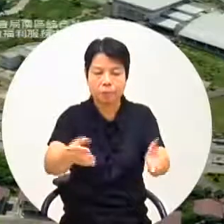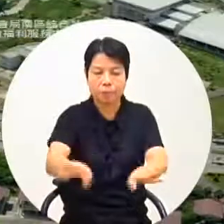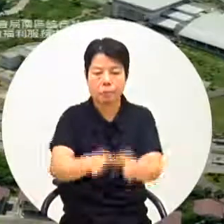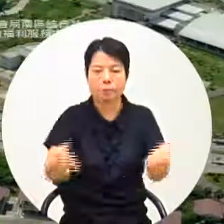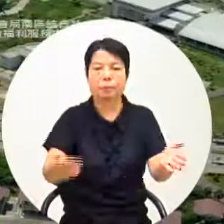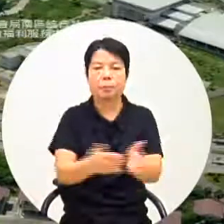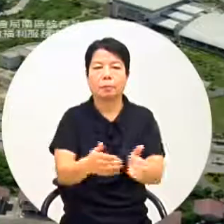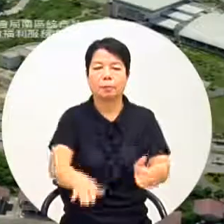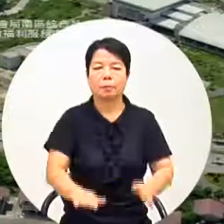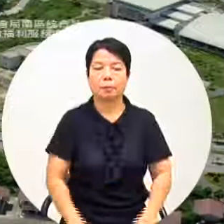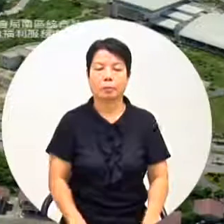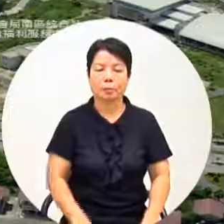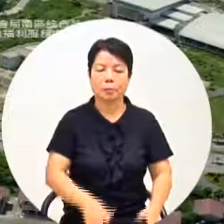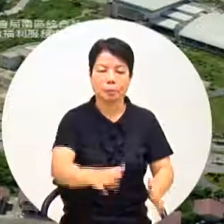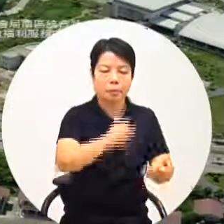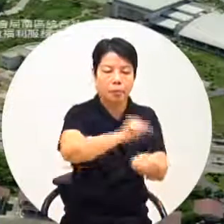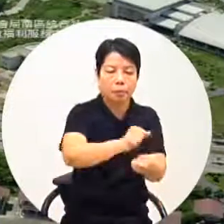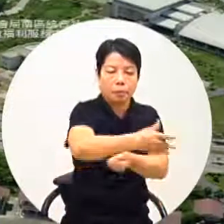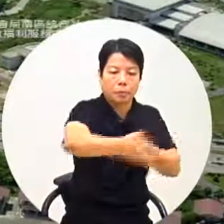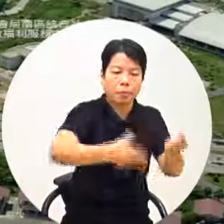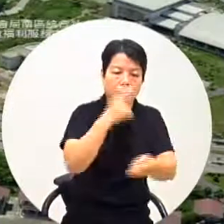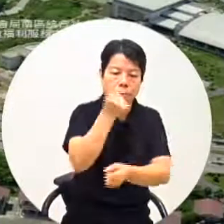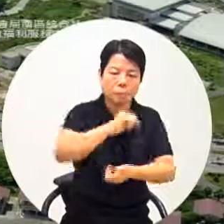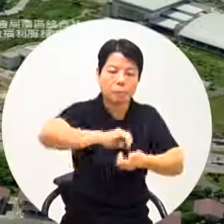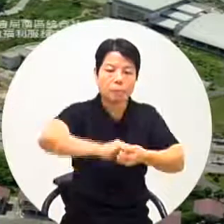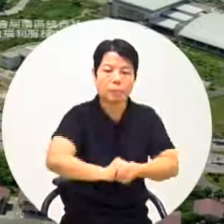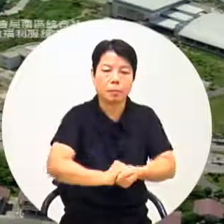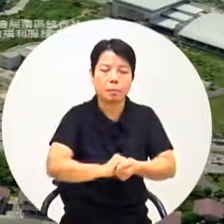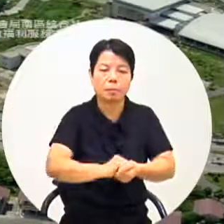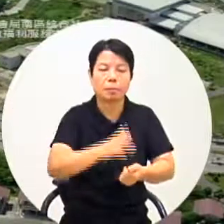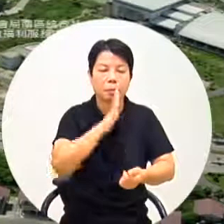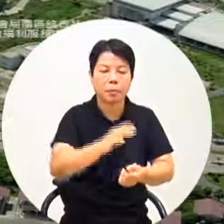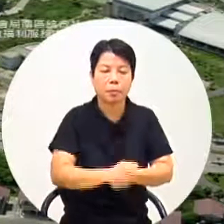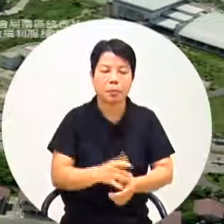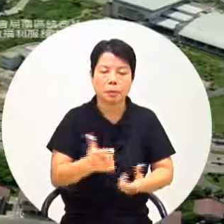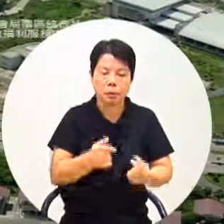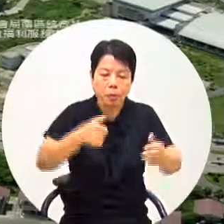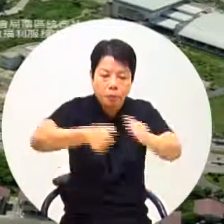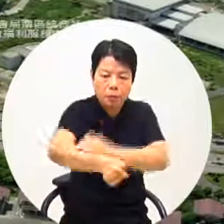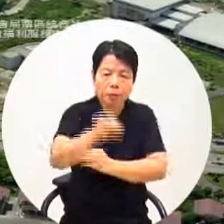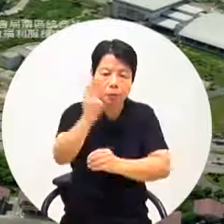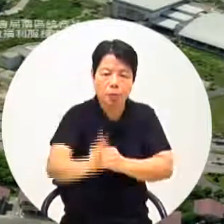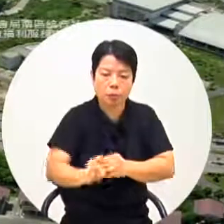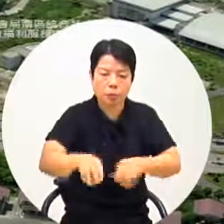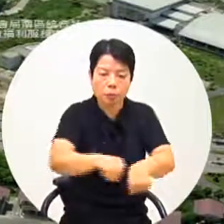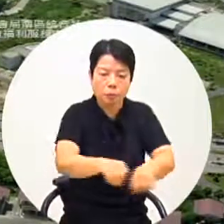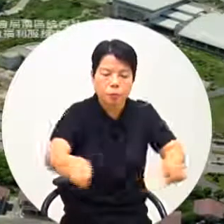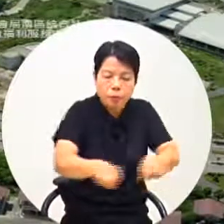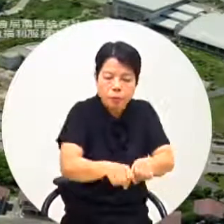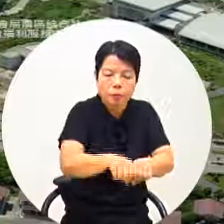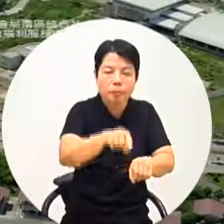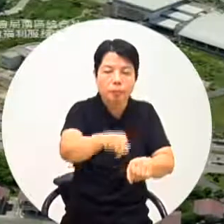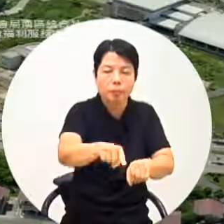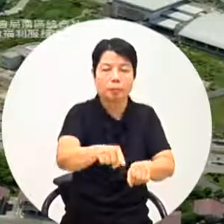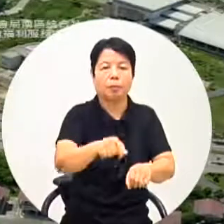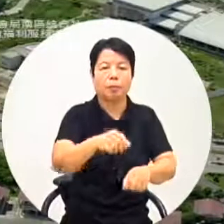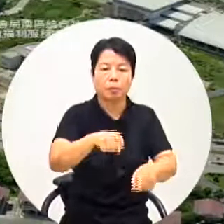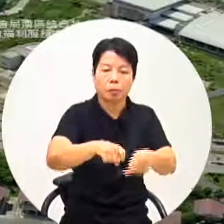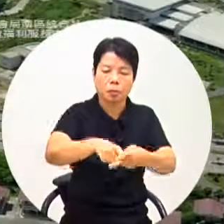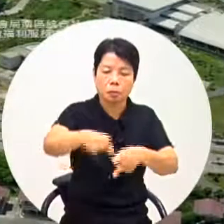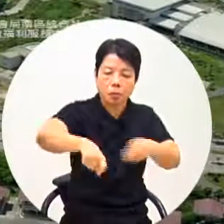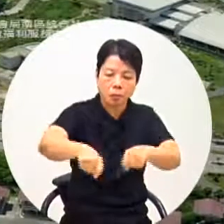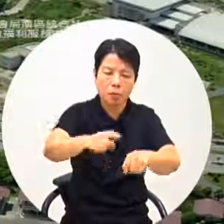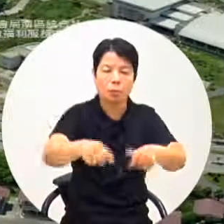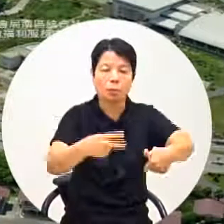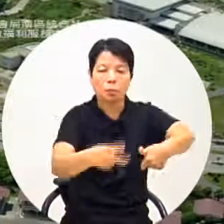再来呢，我们是变更澄清湖特定计划区呢，我想我们是配合大泉净水厂输水管线工程。那本案呢位于仁武区